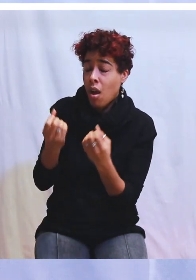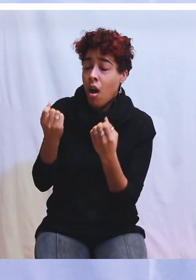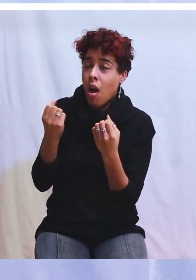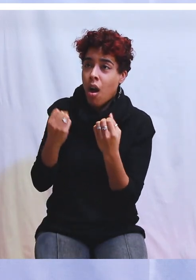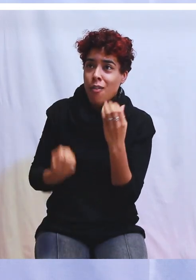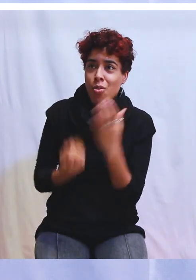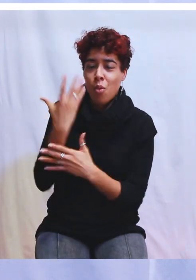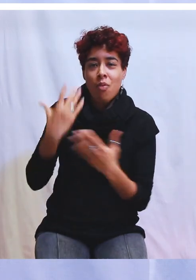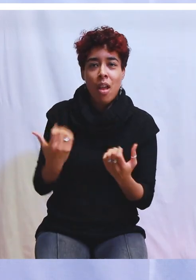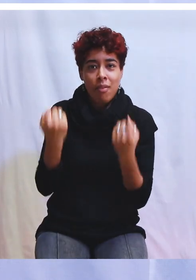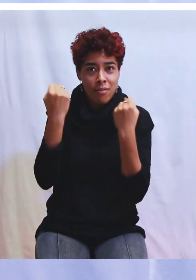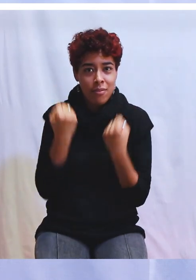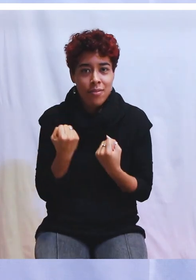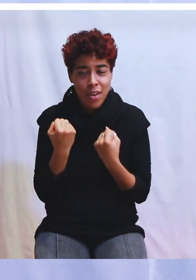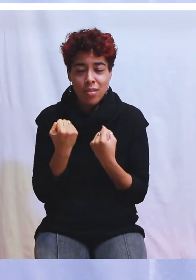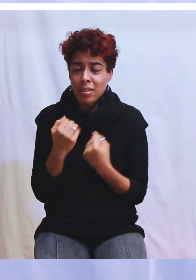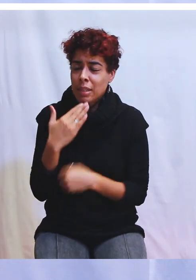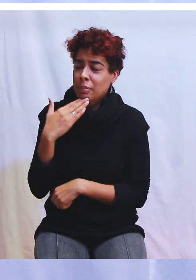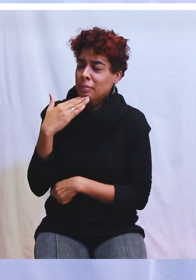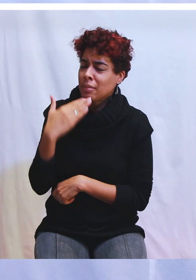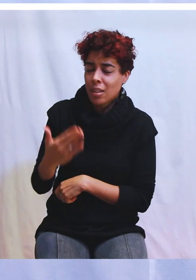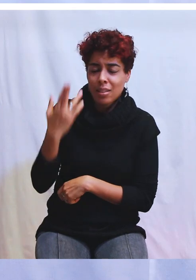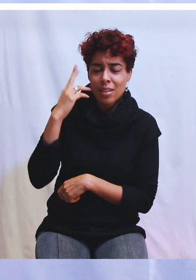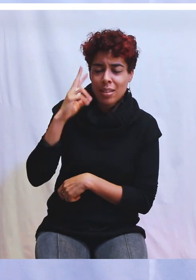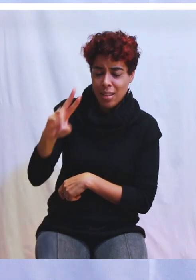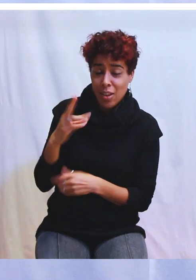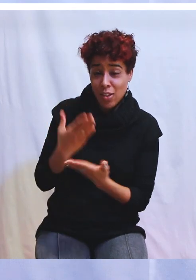leur force. Merci, Seigneur, de nous